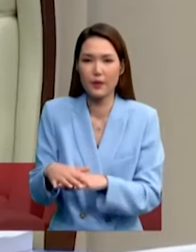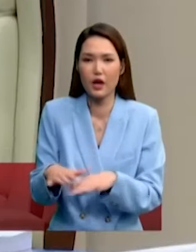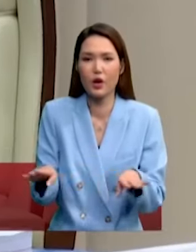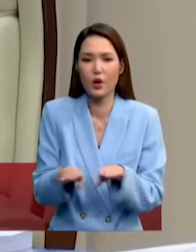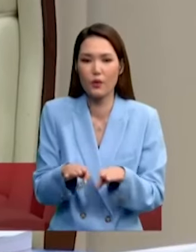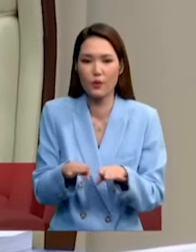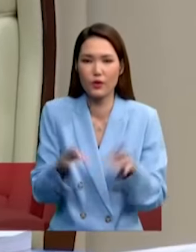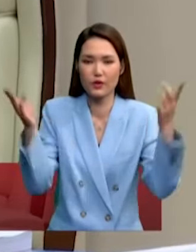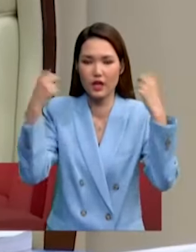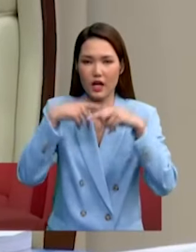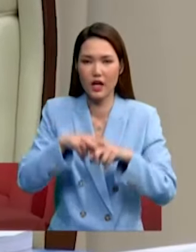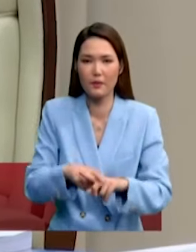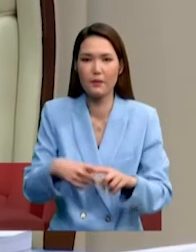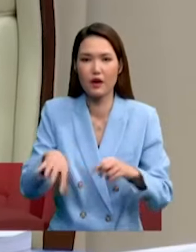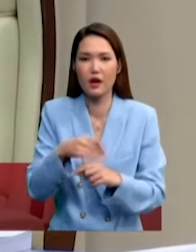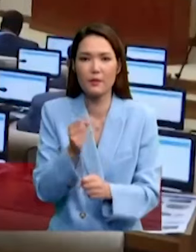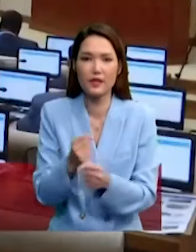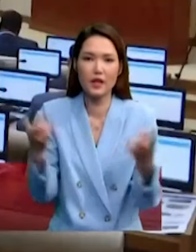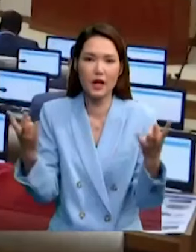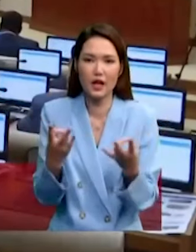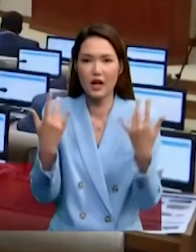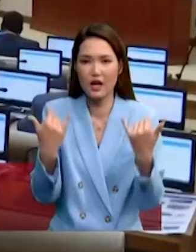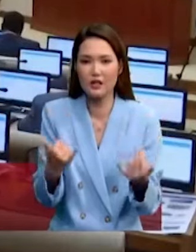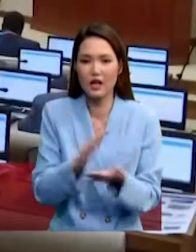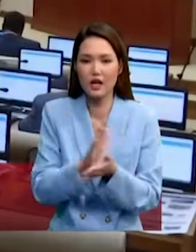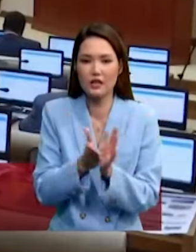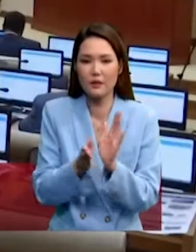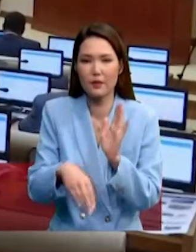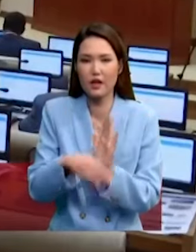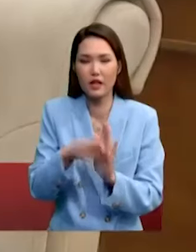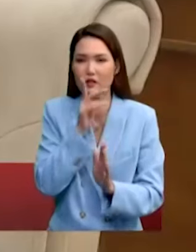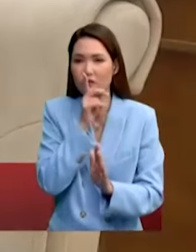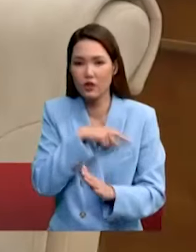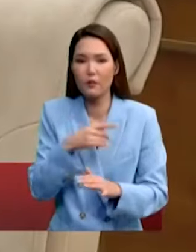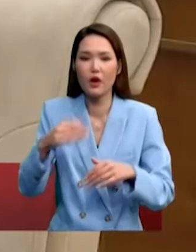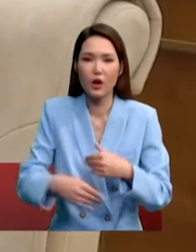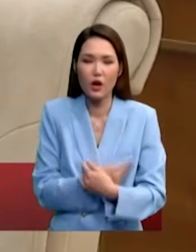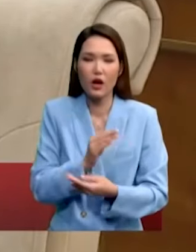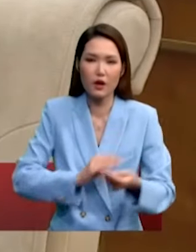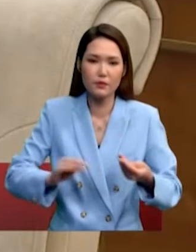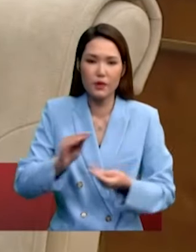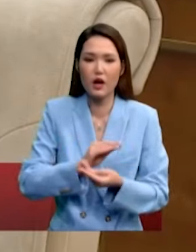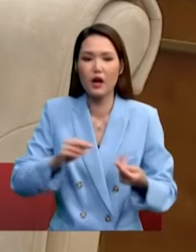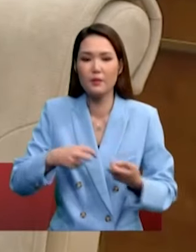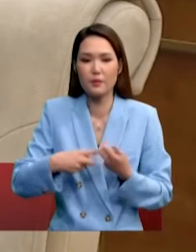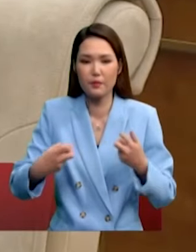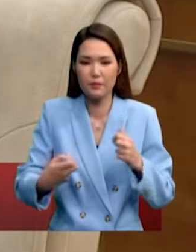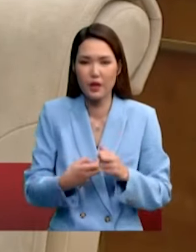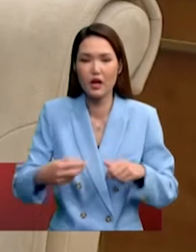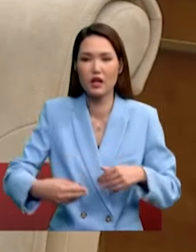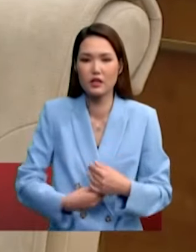реттеу механизм бәрін жасау керек. Енді жағдай жақсармаса, онда қайтадан осы мәселеге